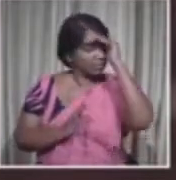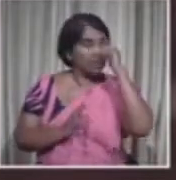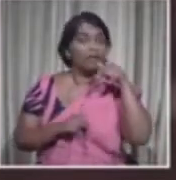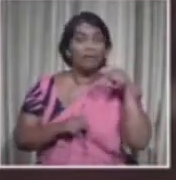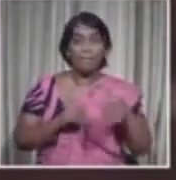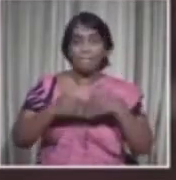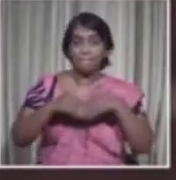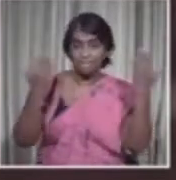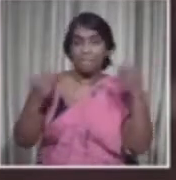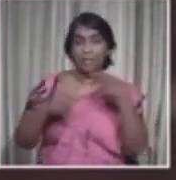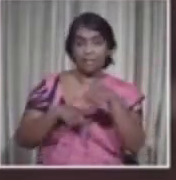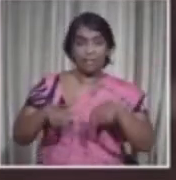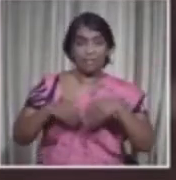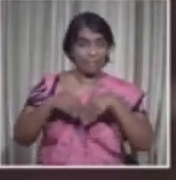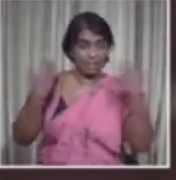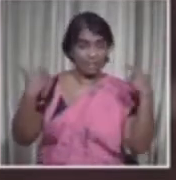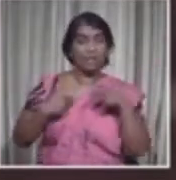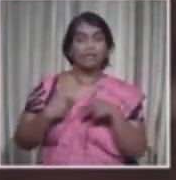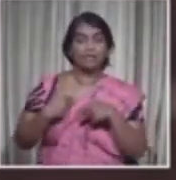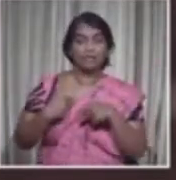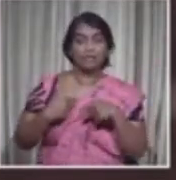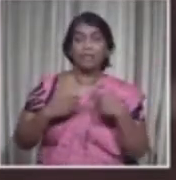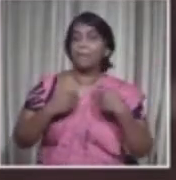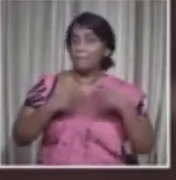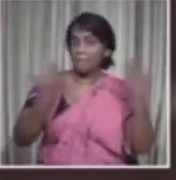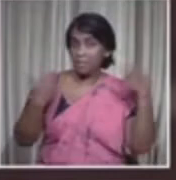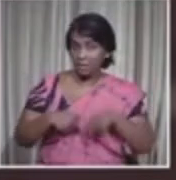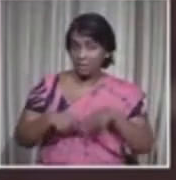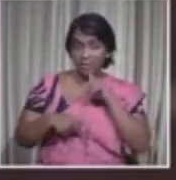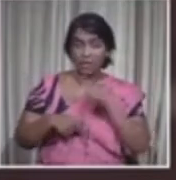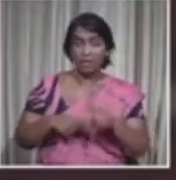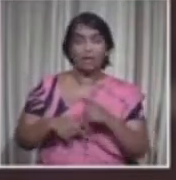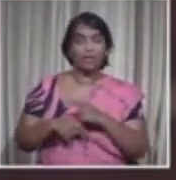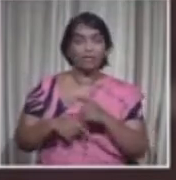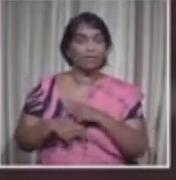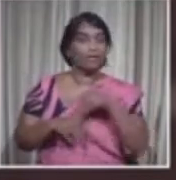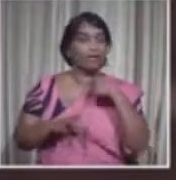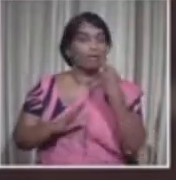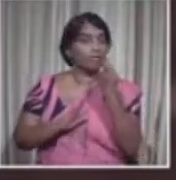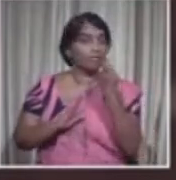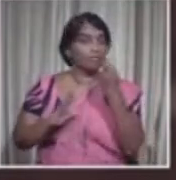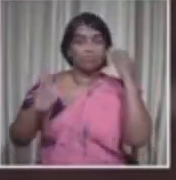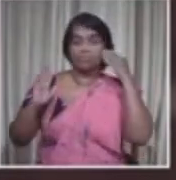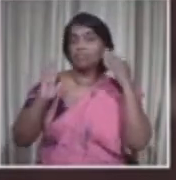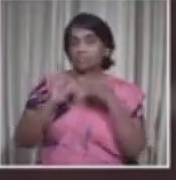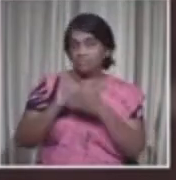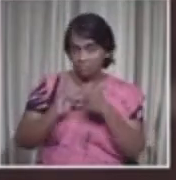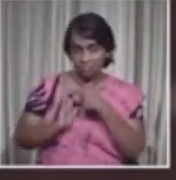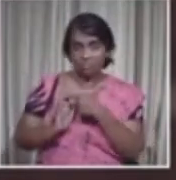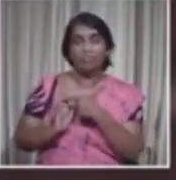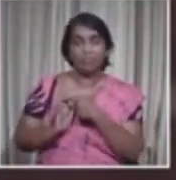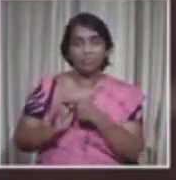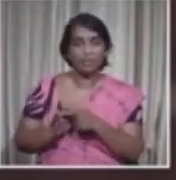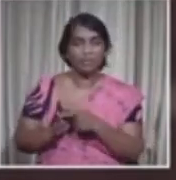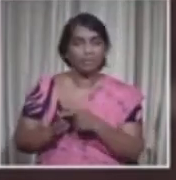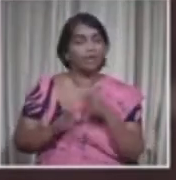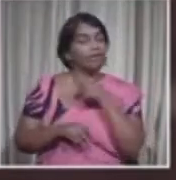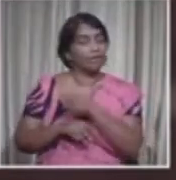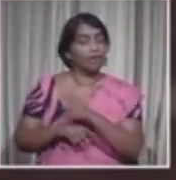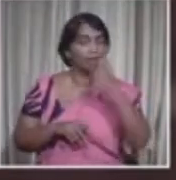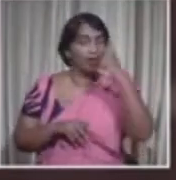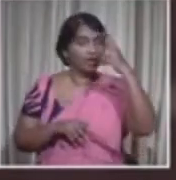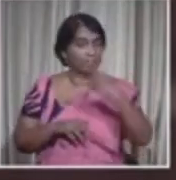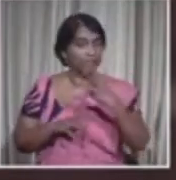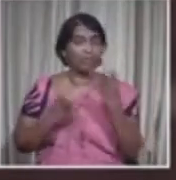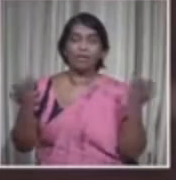මෙන්න බලන්න මව්බිමේකේ. මේ මව්බිමේ තියෙනවා එක දෙයක් මේ ආර්ථික ගැන කතා කරන්නේ. එක දෙයක් තුනෙන් දෙක